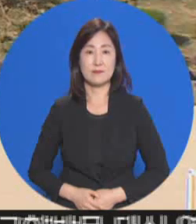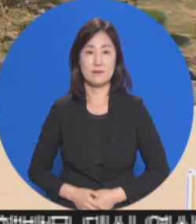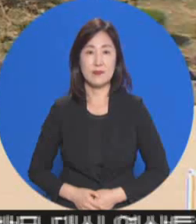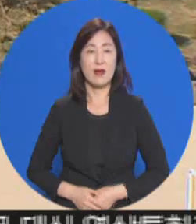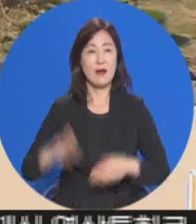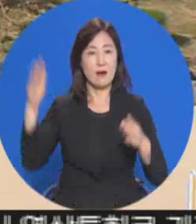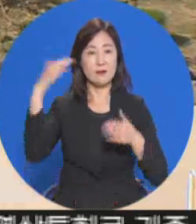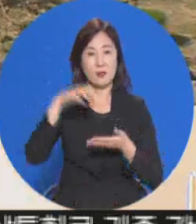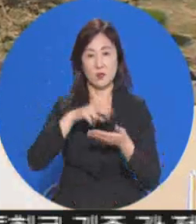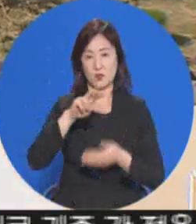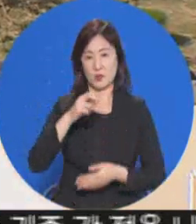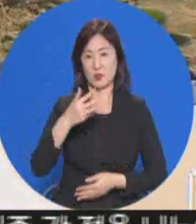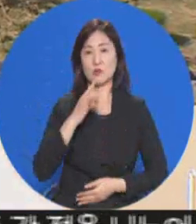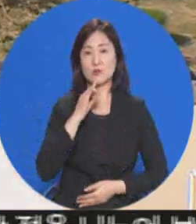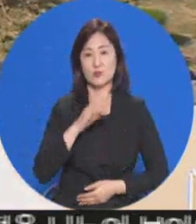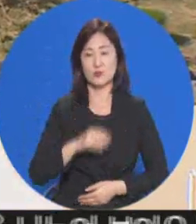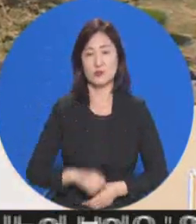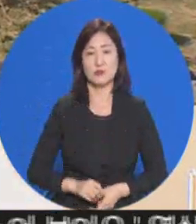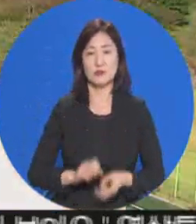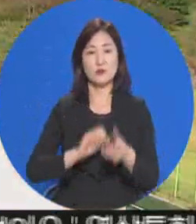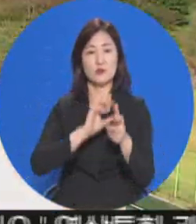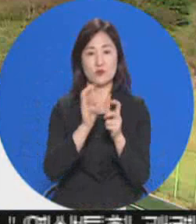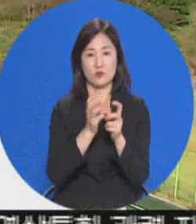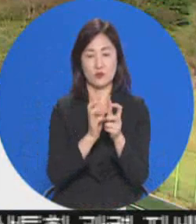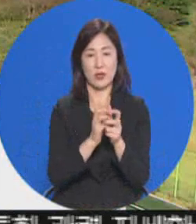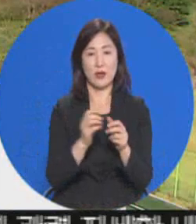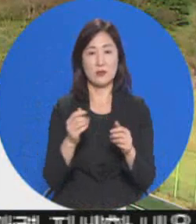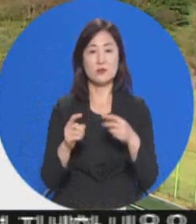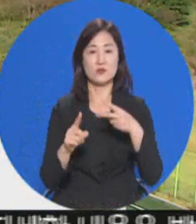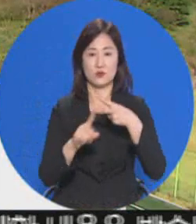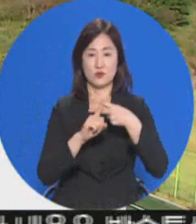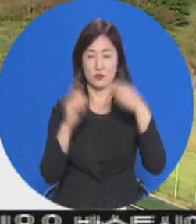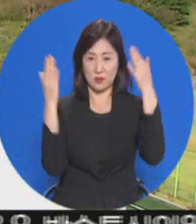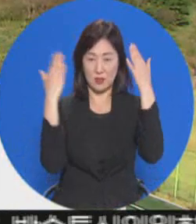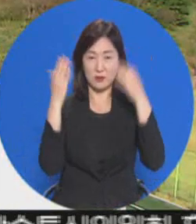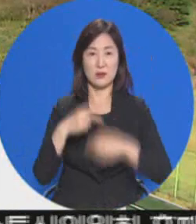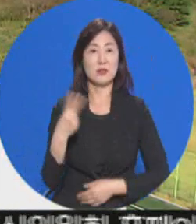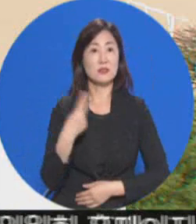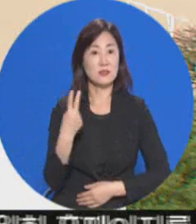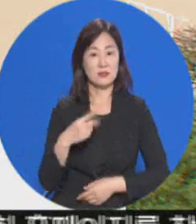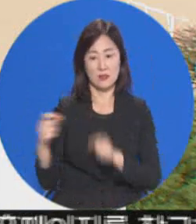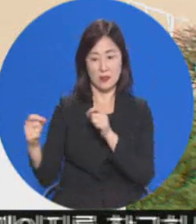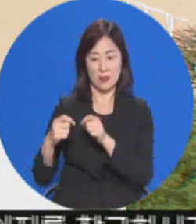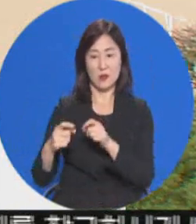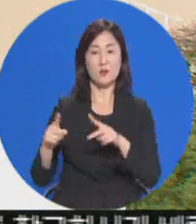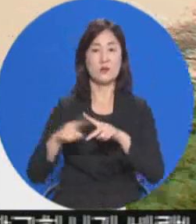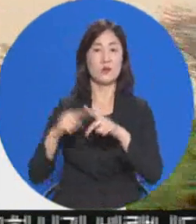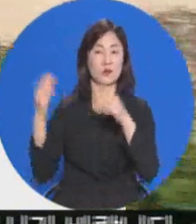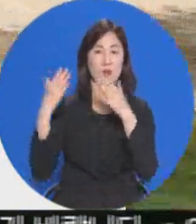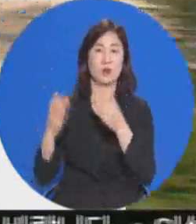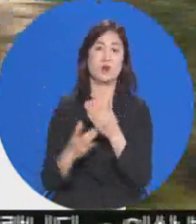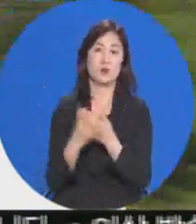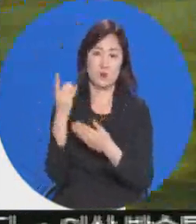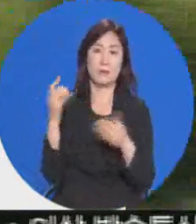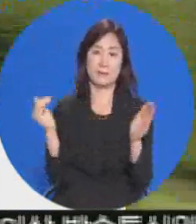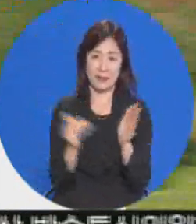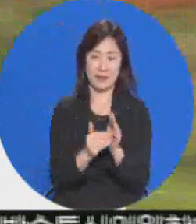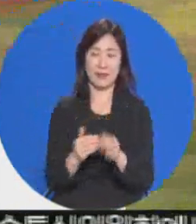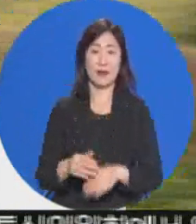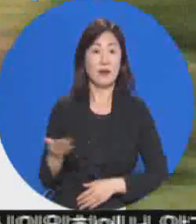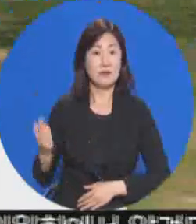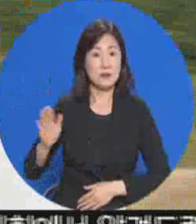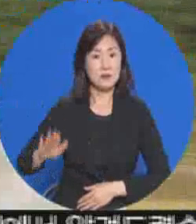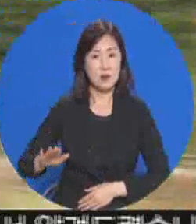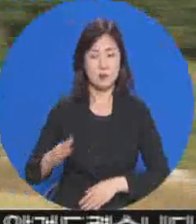전교생이 28명뿐인 구례군 산동면의 한 중학교. 지난 2000년 인근의 한 초등학교와 통합됐습니다.